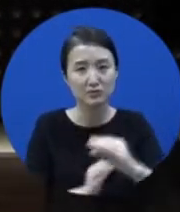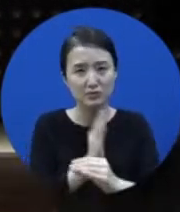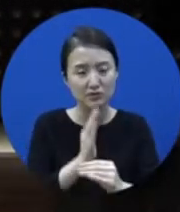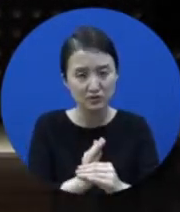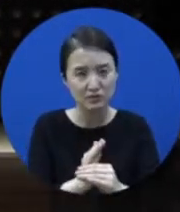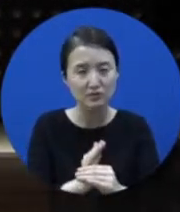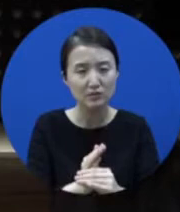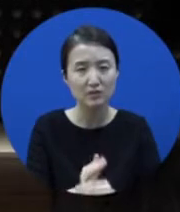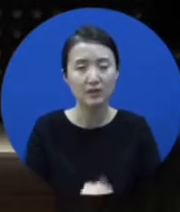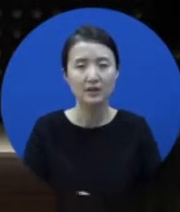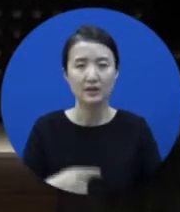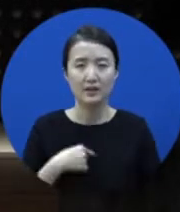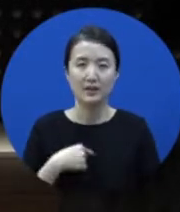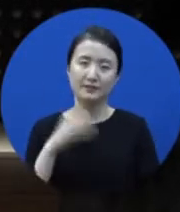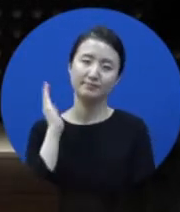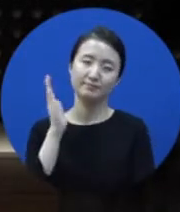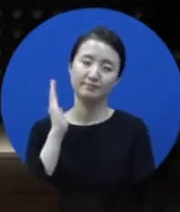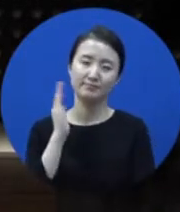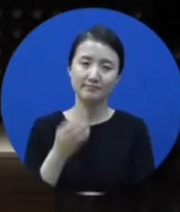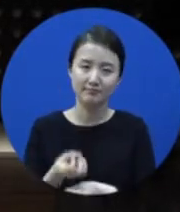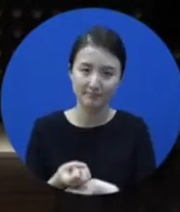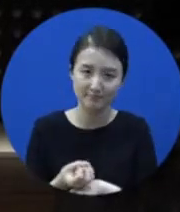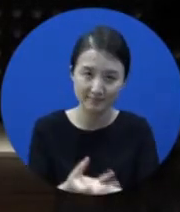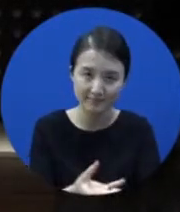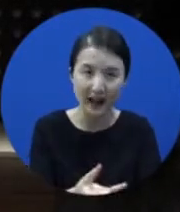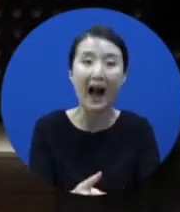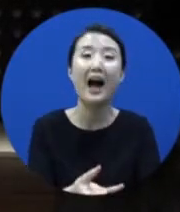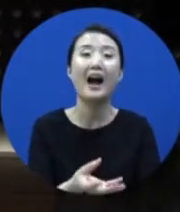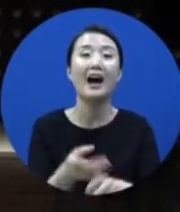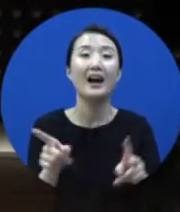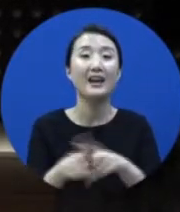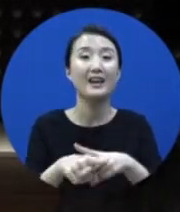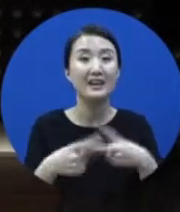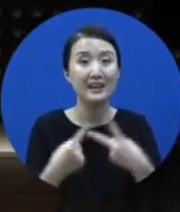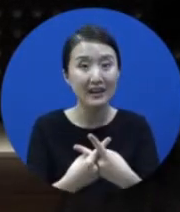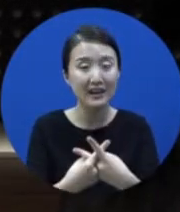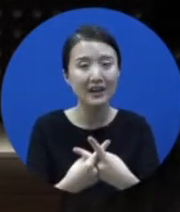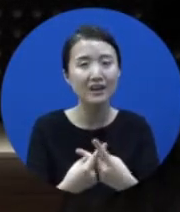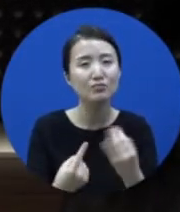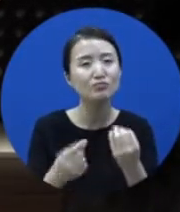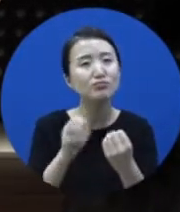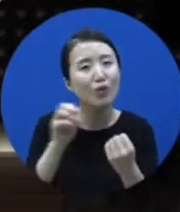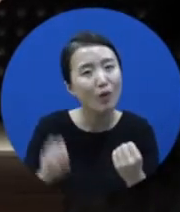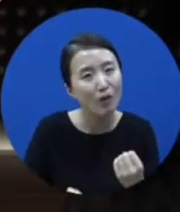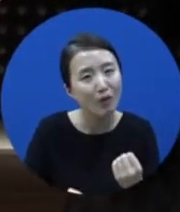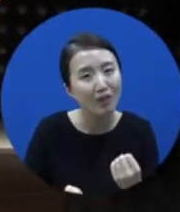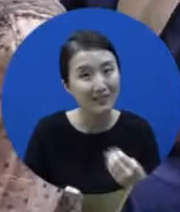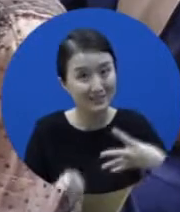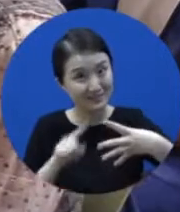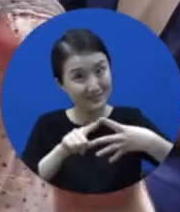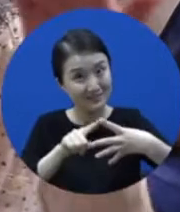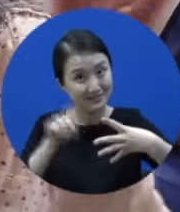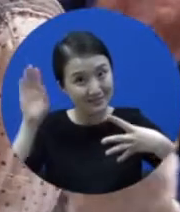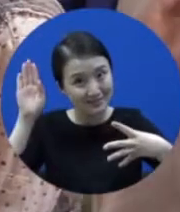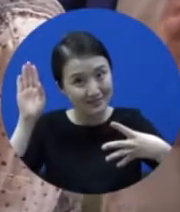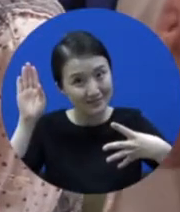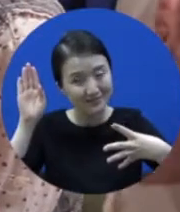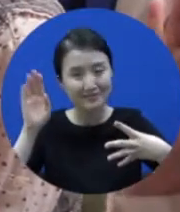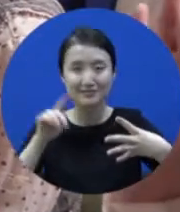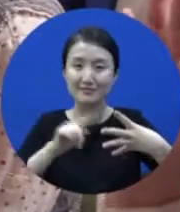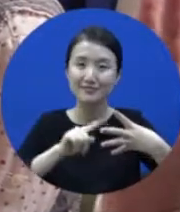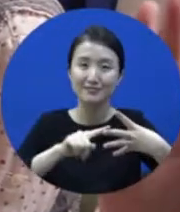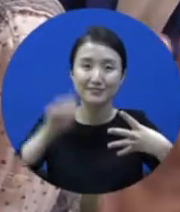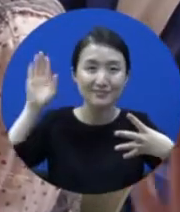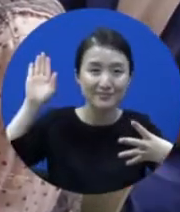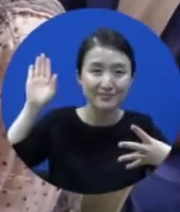될까요? 전달이 될까요? 38%라고 생각하시는 분손 한번 들어봐 주세요. 네, 감사합니다. 35%는요? 네,